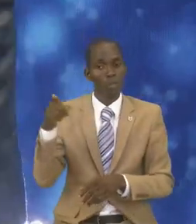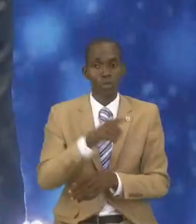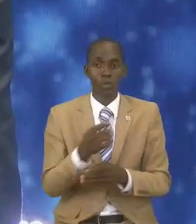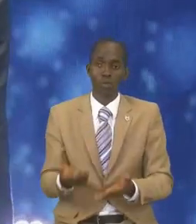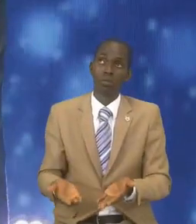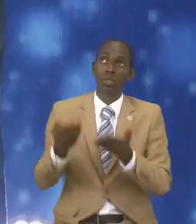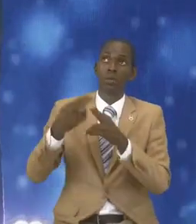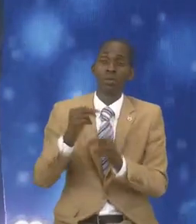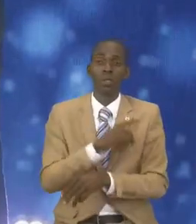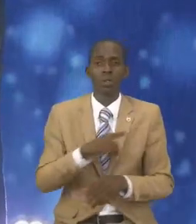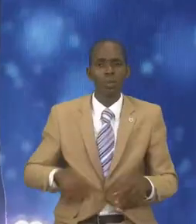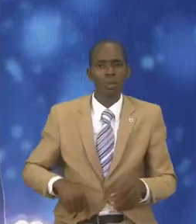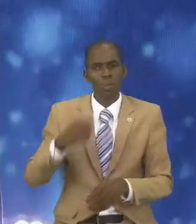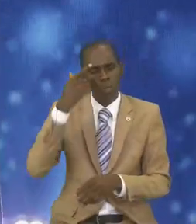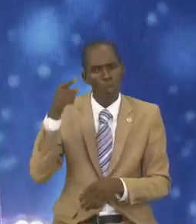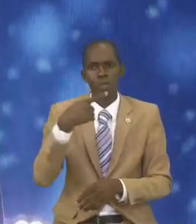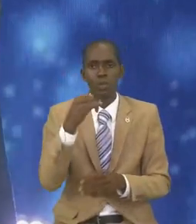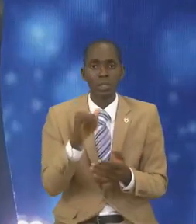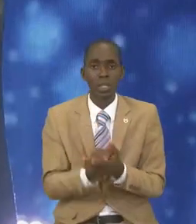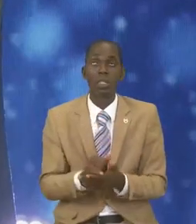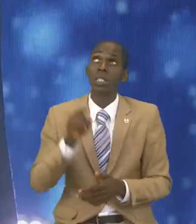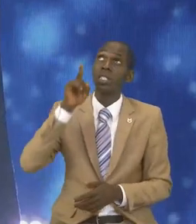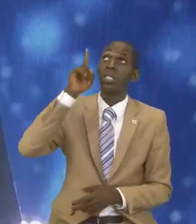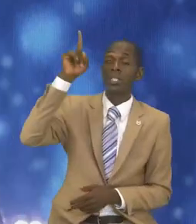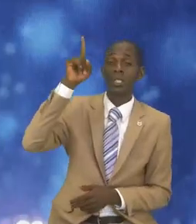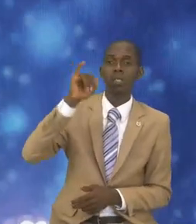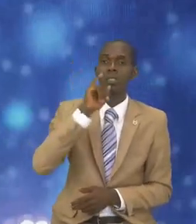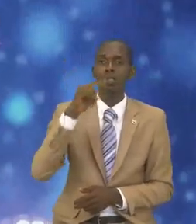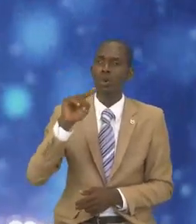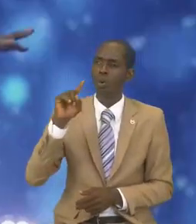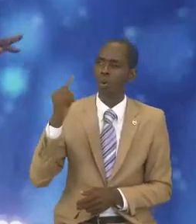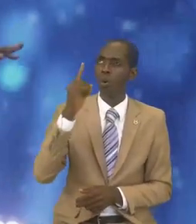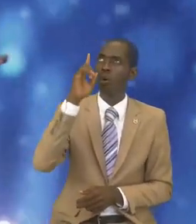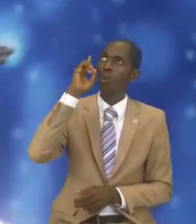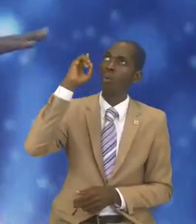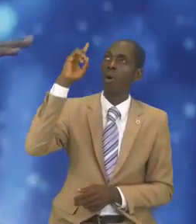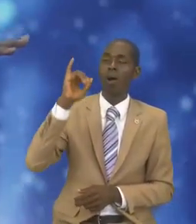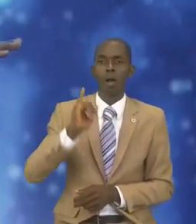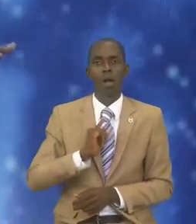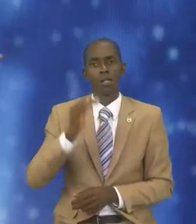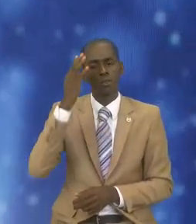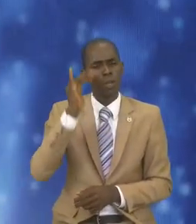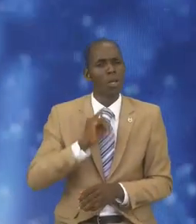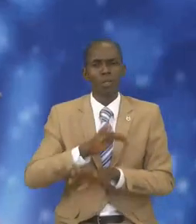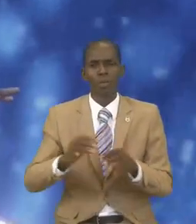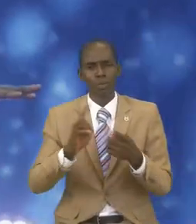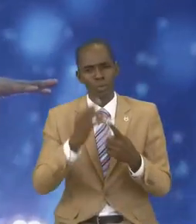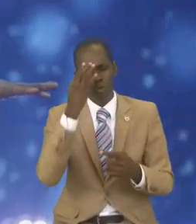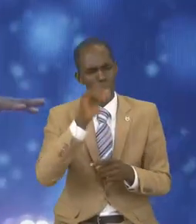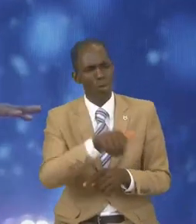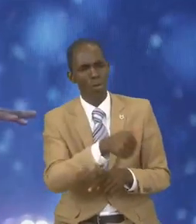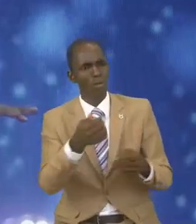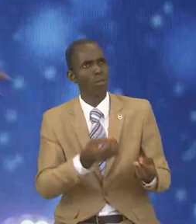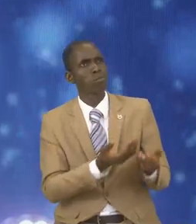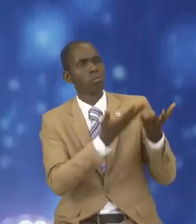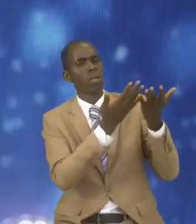l'élèves, parce que tu dis, il est le seul que je connais. Je ne veux pas connaître un sycophane. Je